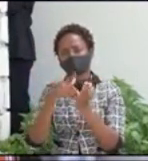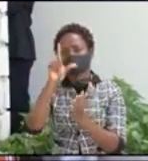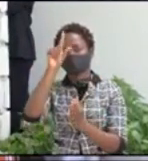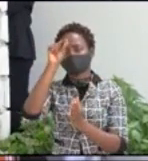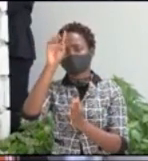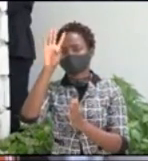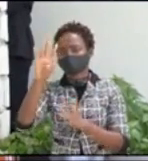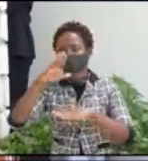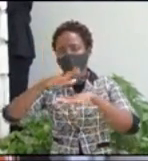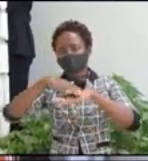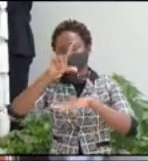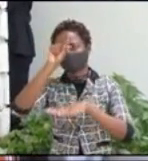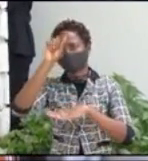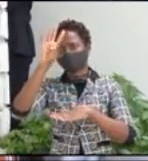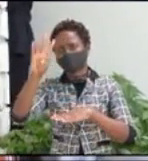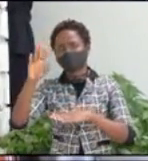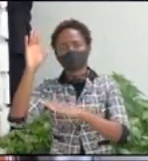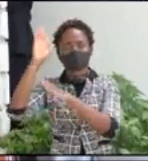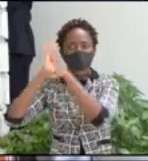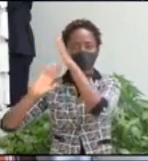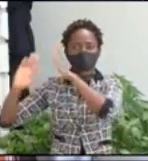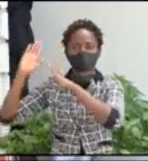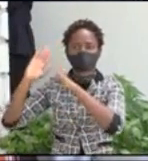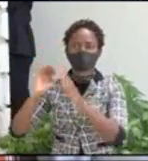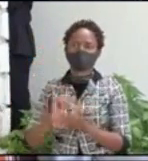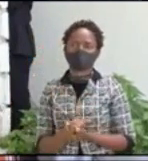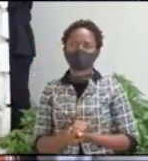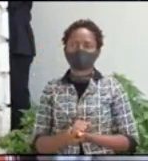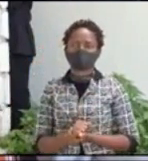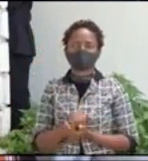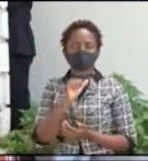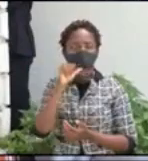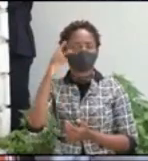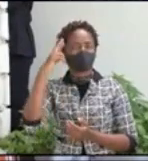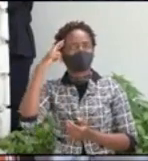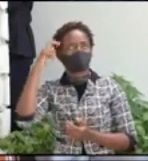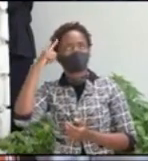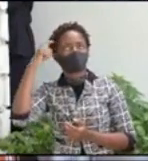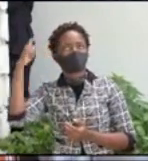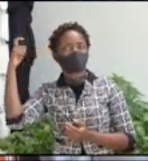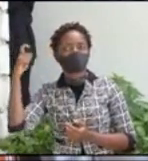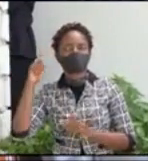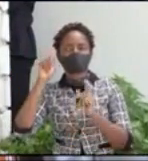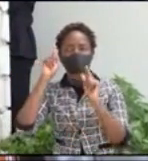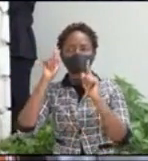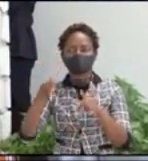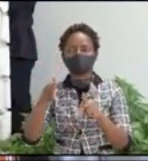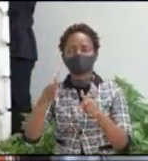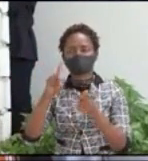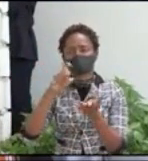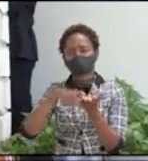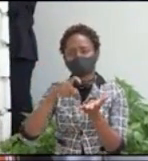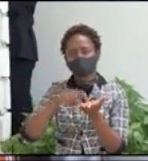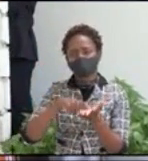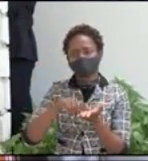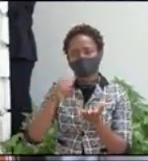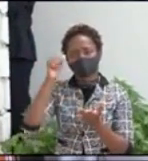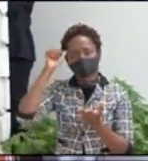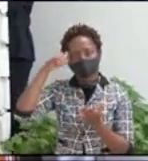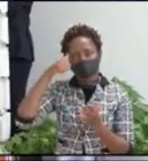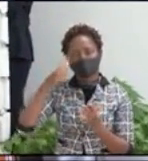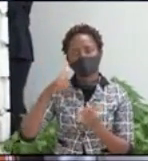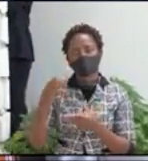24 sur 24 j'ai connait longtemps c'est bon rêve lié moun Saint-Marc nous sommes j'ai passé Saint-Marc groupe nous yo yo